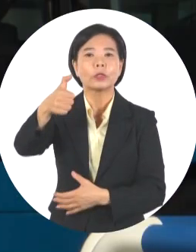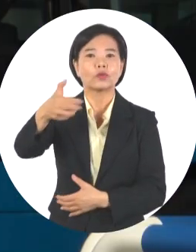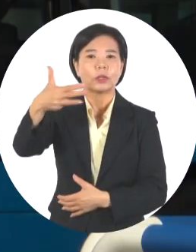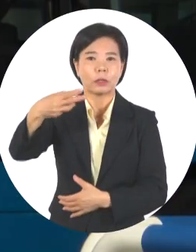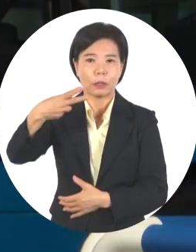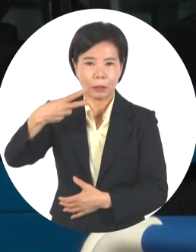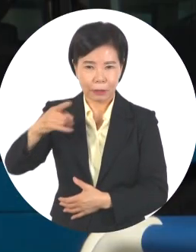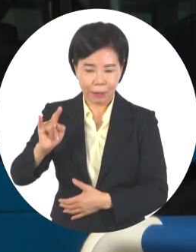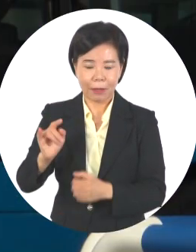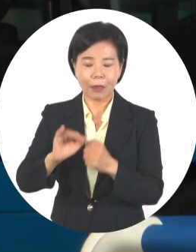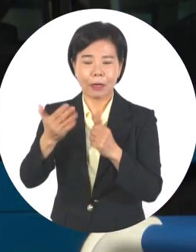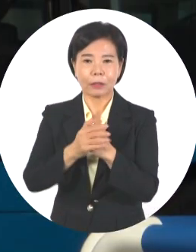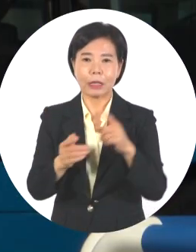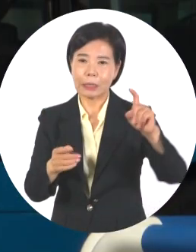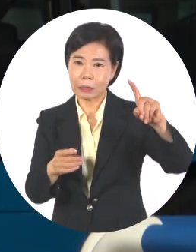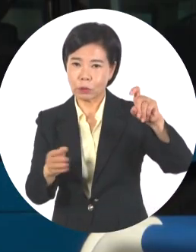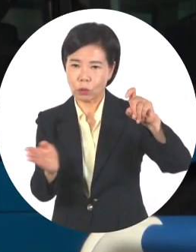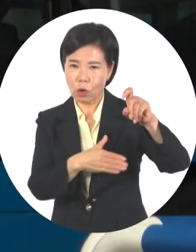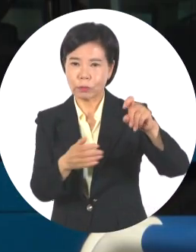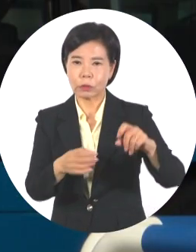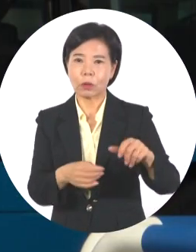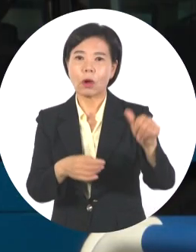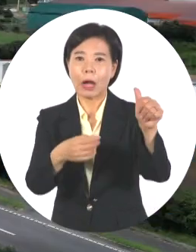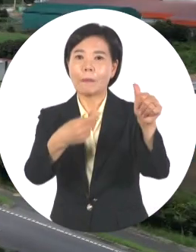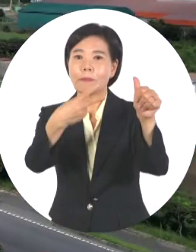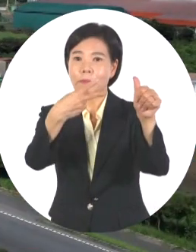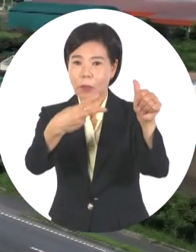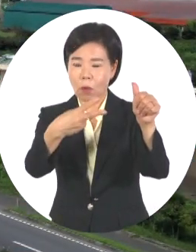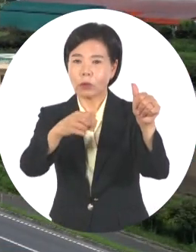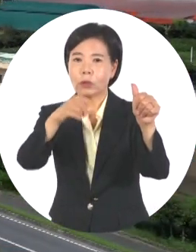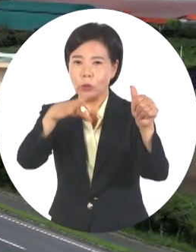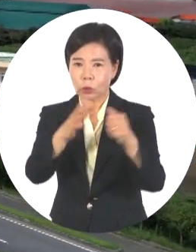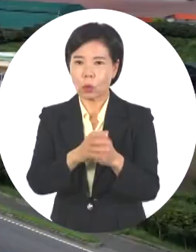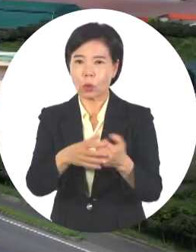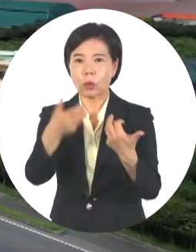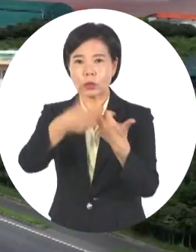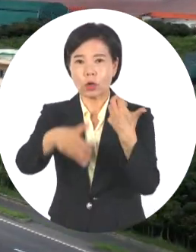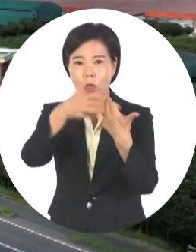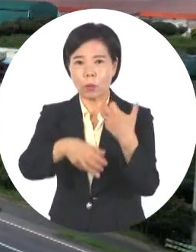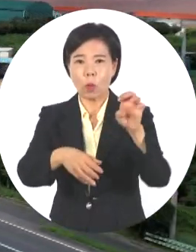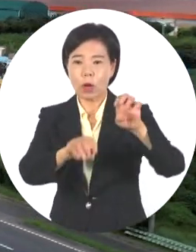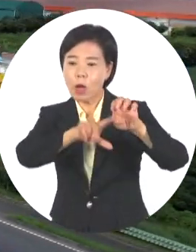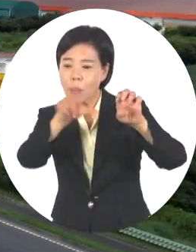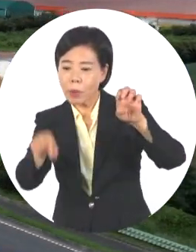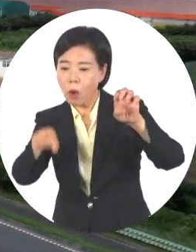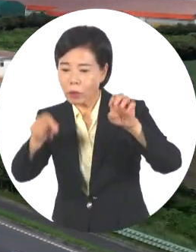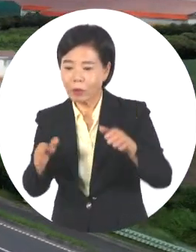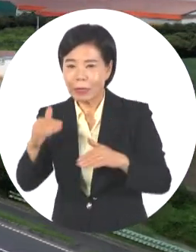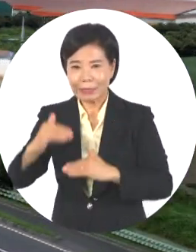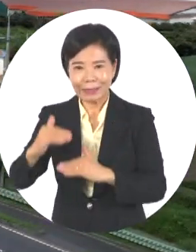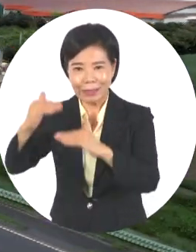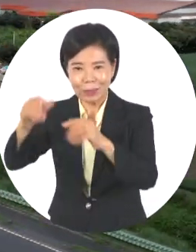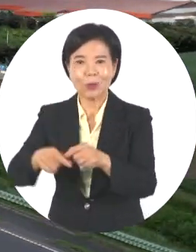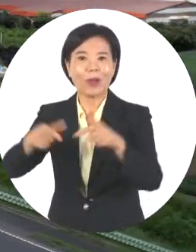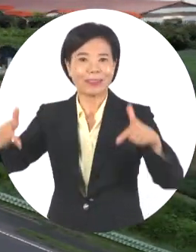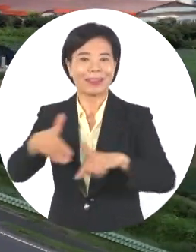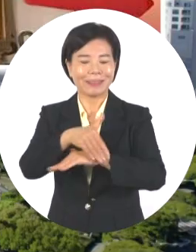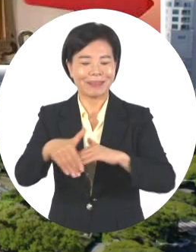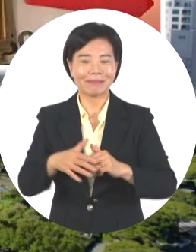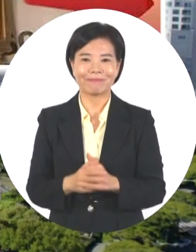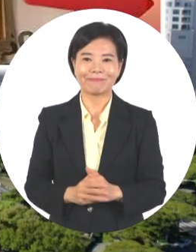58대인데요. 11월부터 함덕 월평 구간의 공영버스 운영 규모를 단계적으로 확대할 계획입니다.